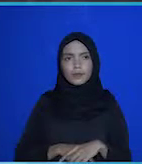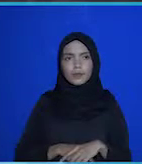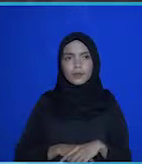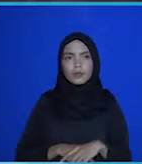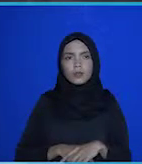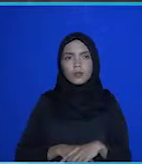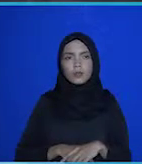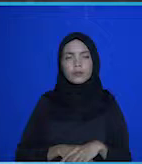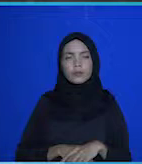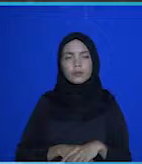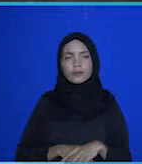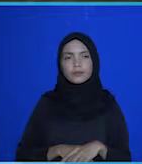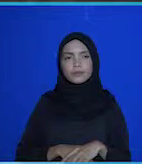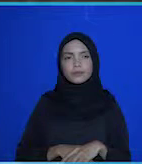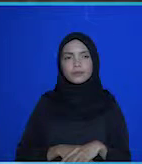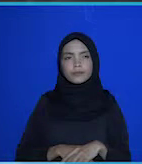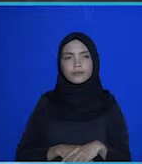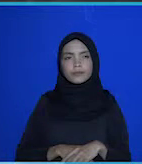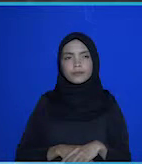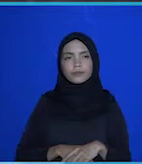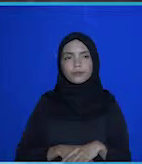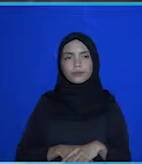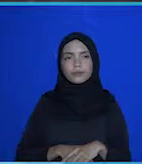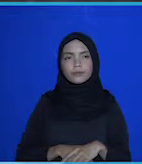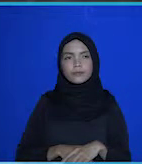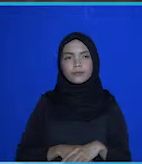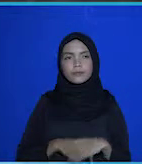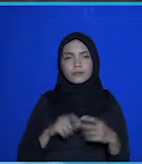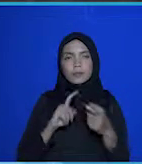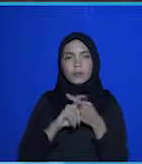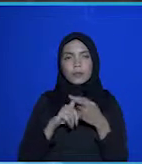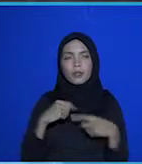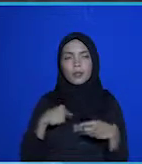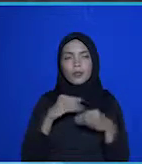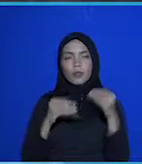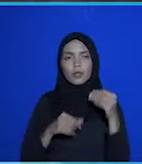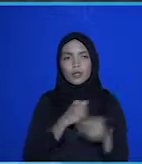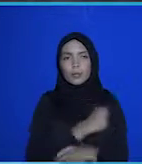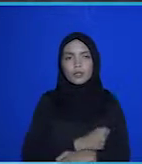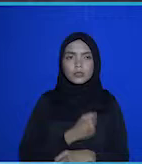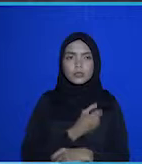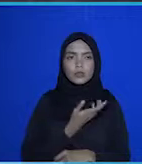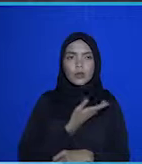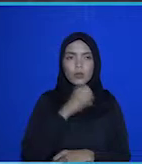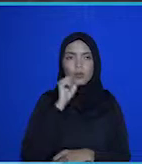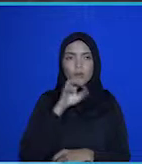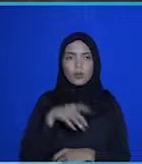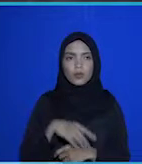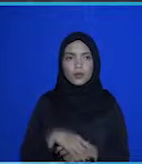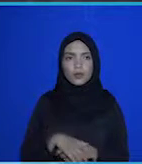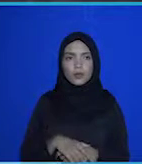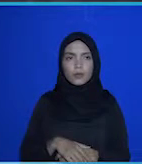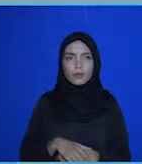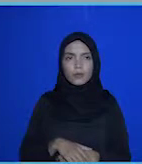ini izinkan kami mewakili Kementerian Sosial hendak menyampaikan ilustrasi hal-hal pokok saja mungkin